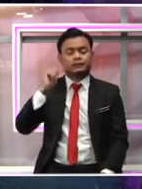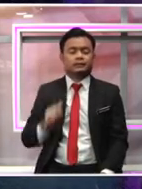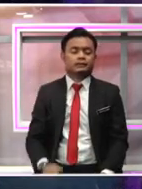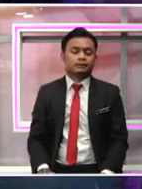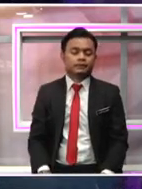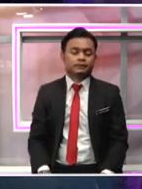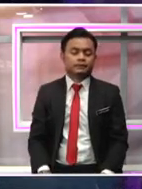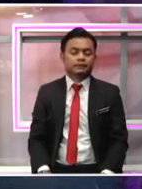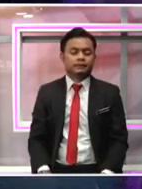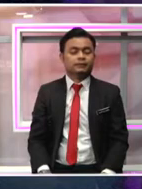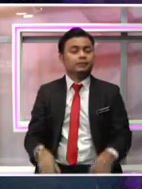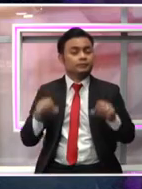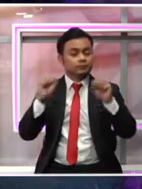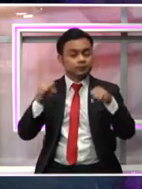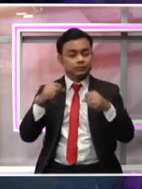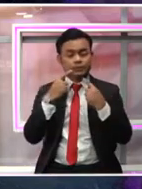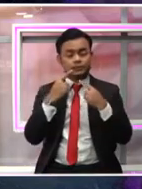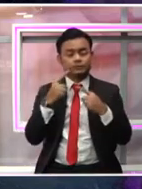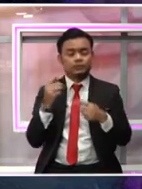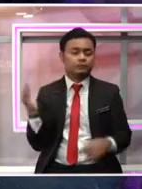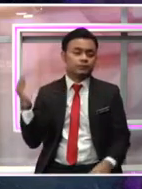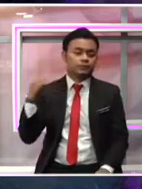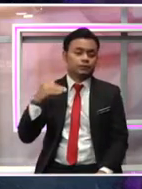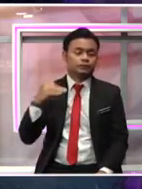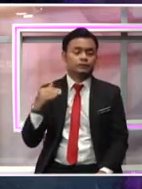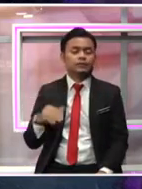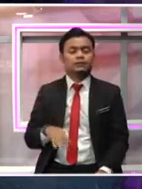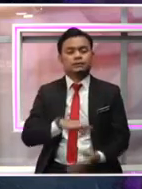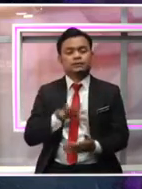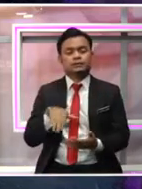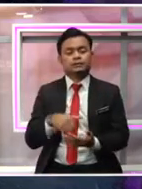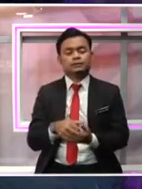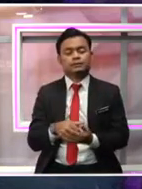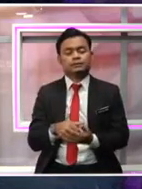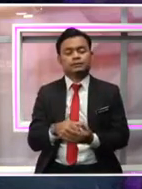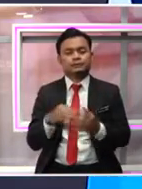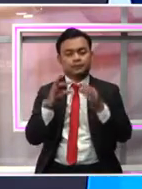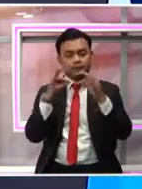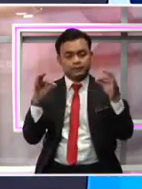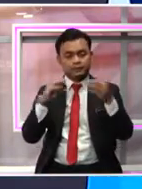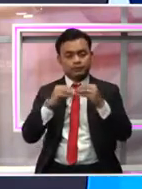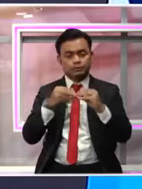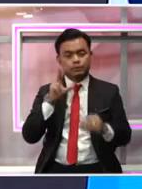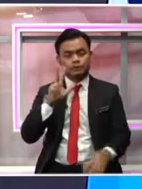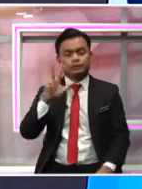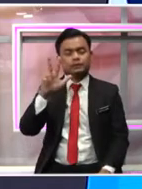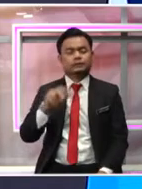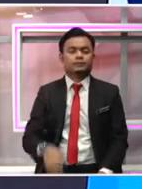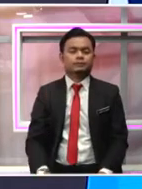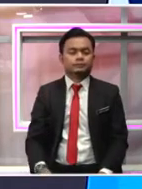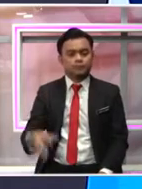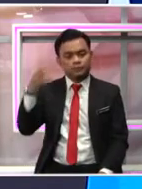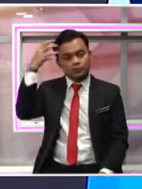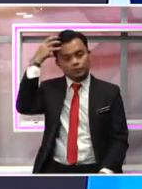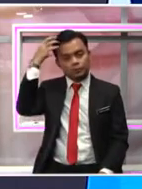menjawab boleh boleh kita jemur murid di rumah kayak ketiga otak merupakan organ paling